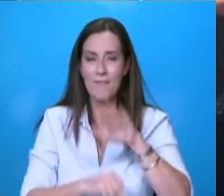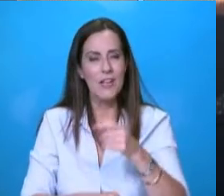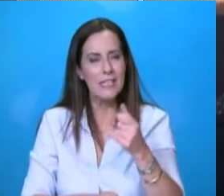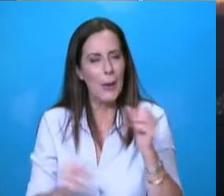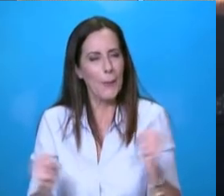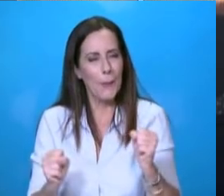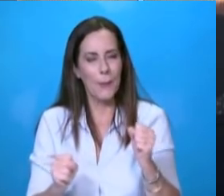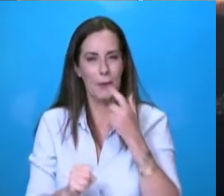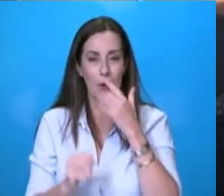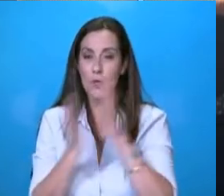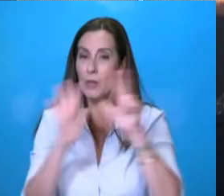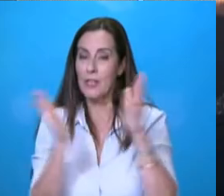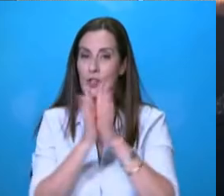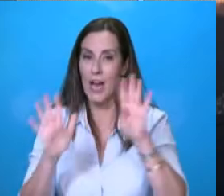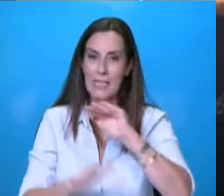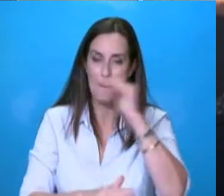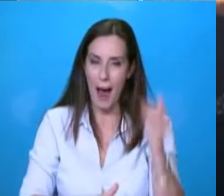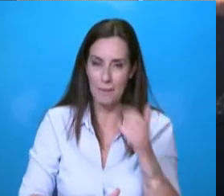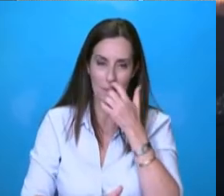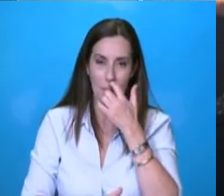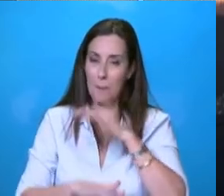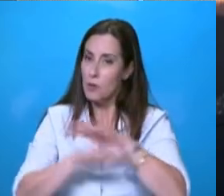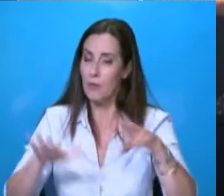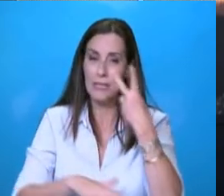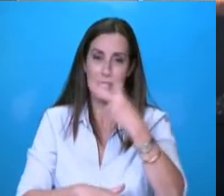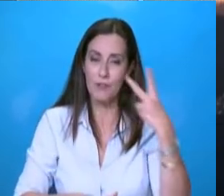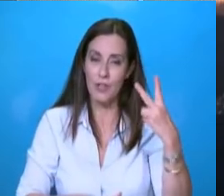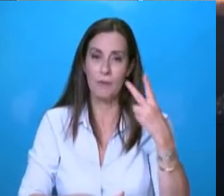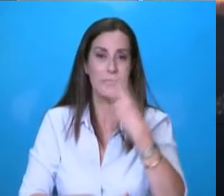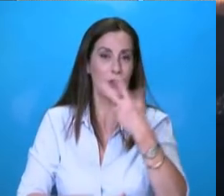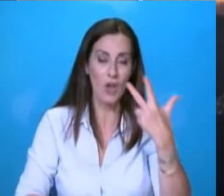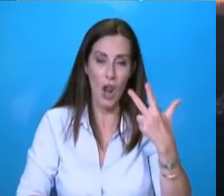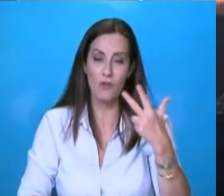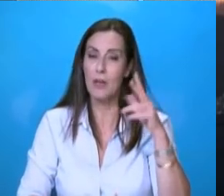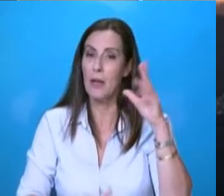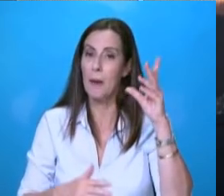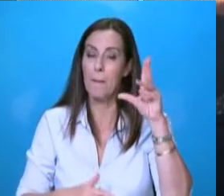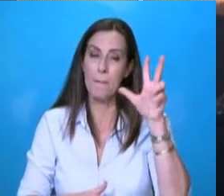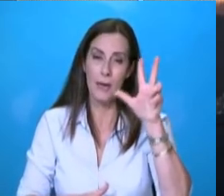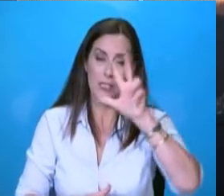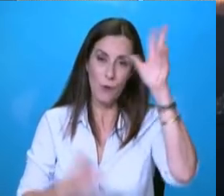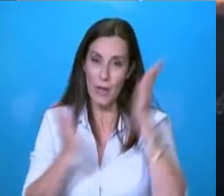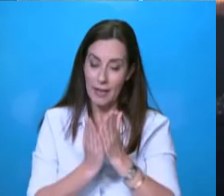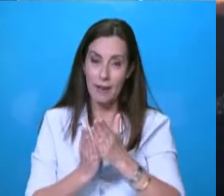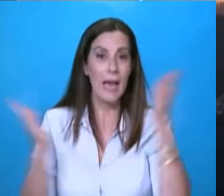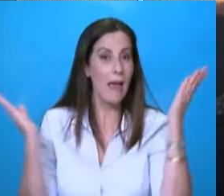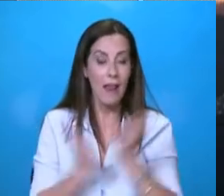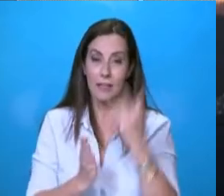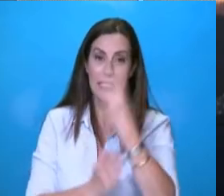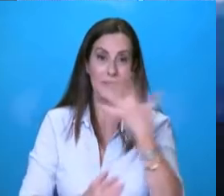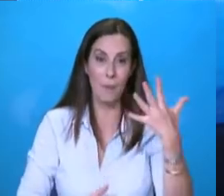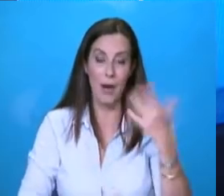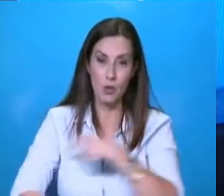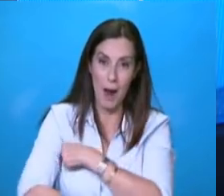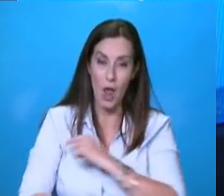קריר בערים, 18 עד 19 מעלות, לאורך מישור חוף, 22-23 מעלות, בצפון הנגב 22, באילת 25